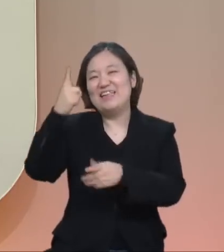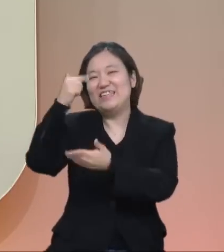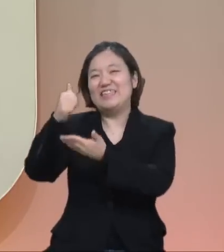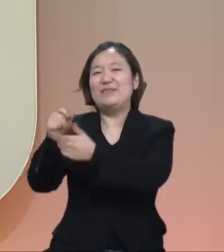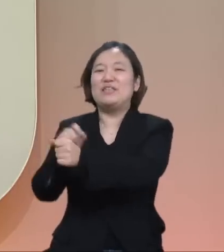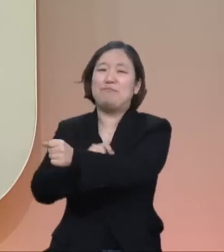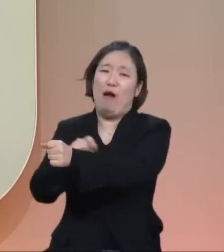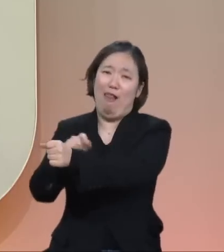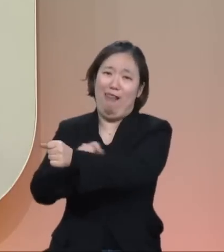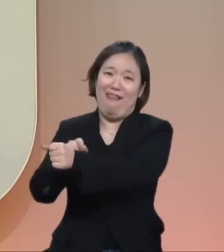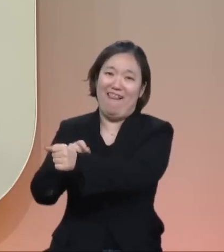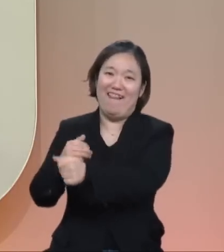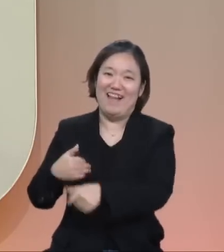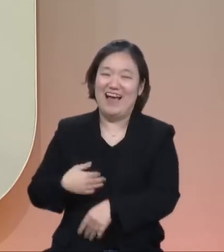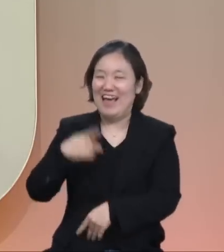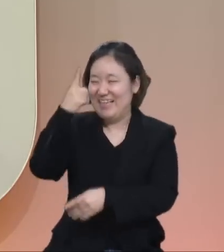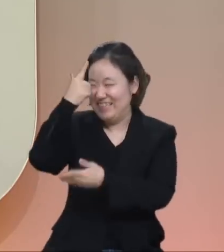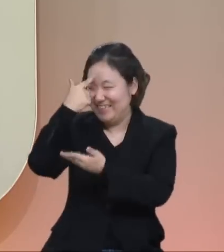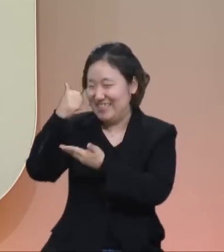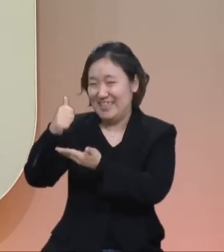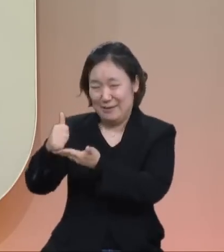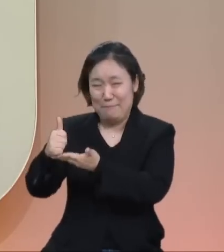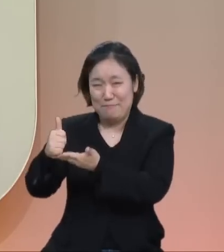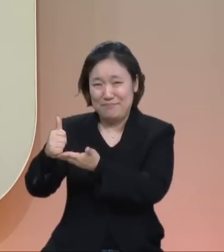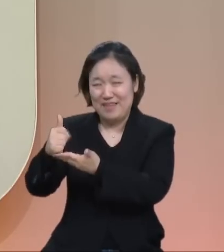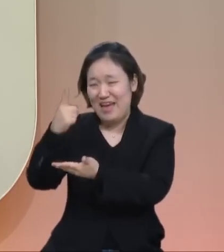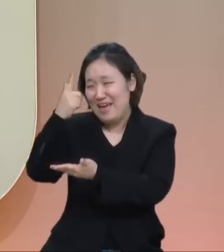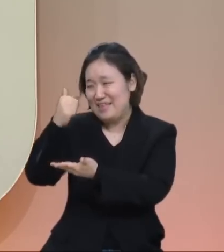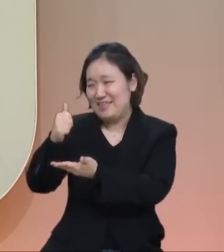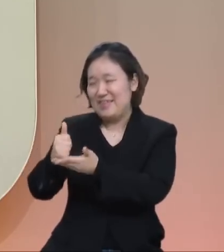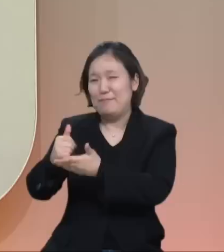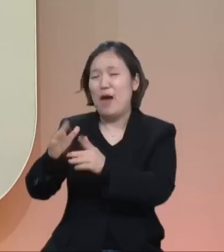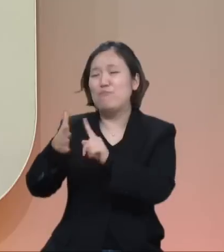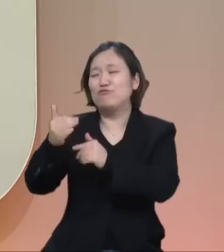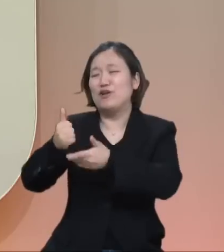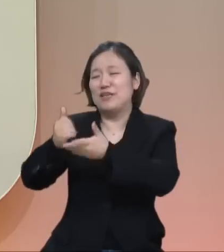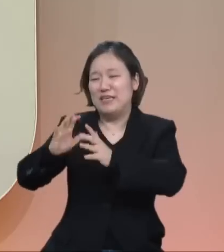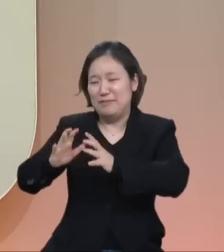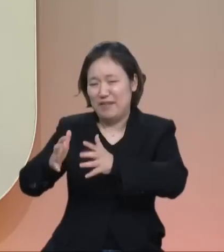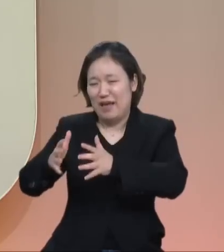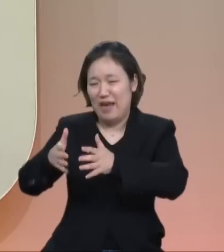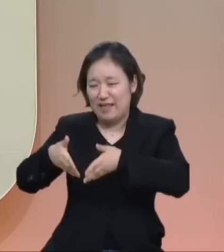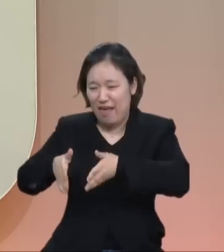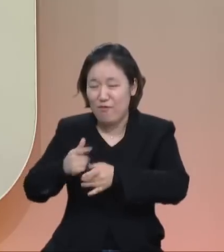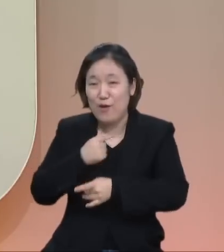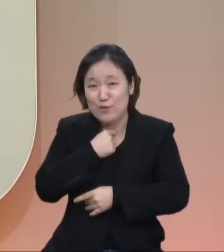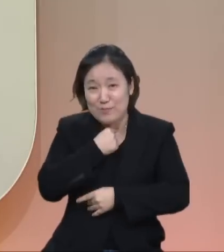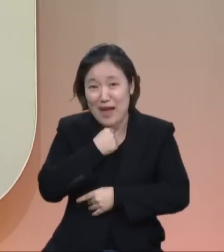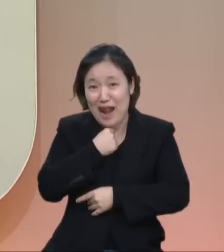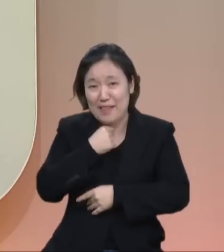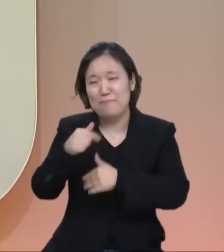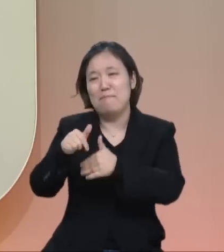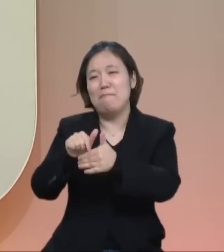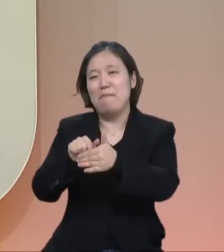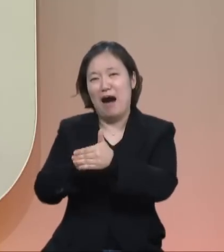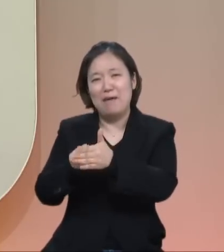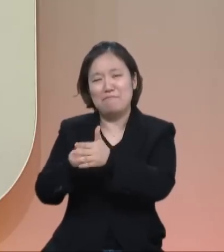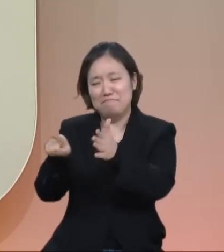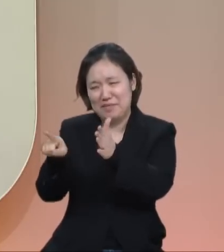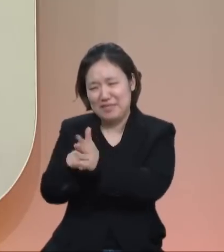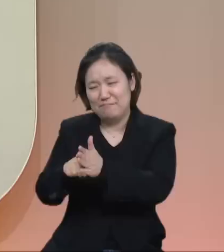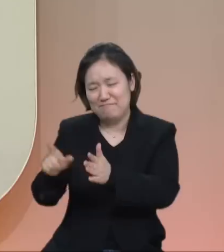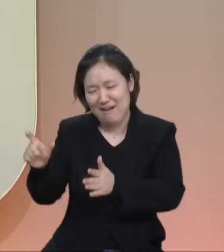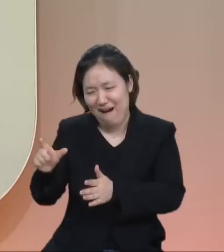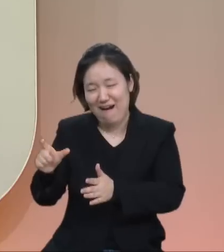오로지이 사바세계를 싫어하는 마음 오로지 극락세계 빨리 가고 싶다는 그 불심이 가득한 분이기 때문에